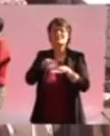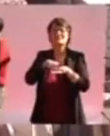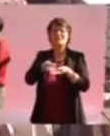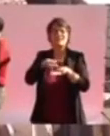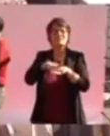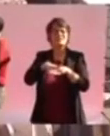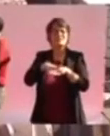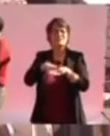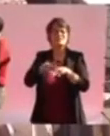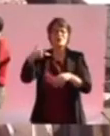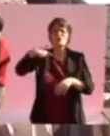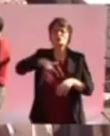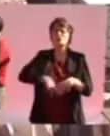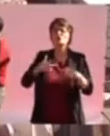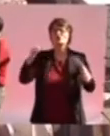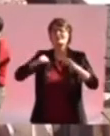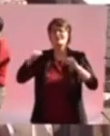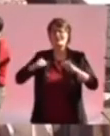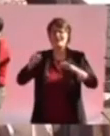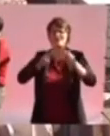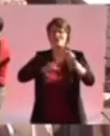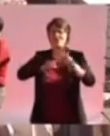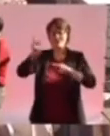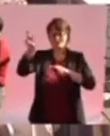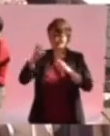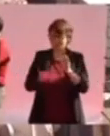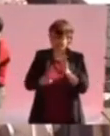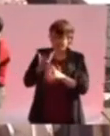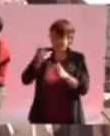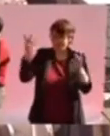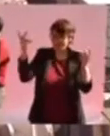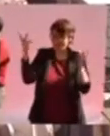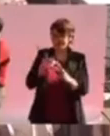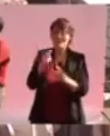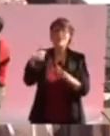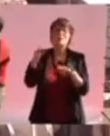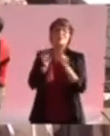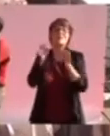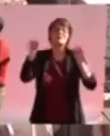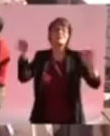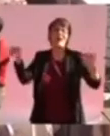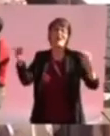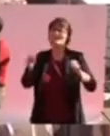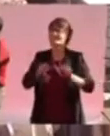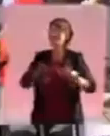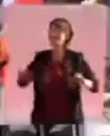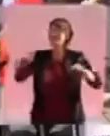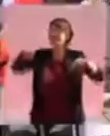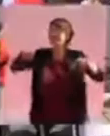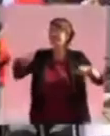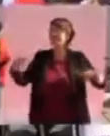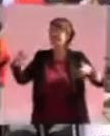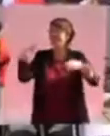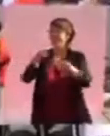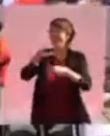socio sanitario nazionale che sta alla base dello slogan della nostra iniziativa di oggi grazie